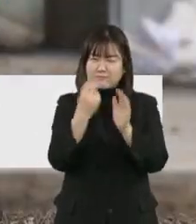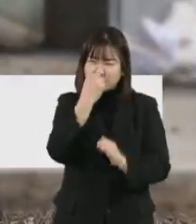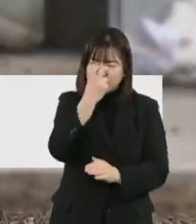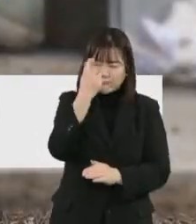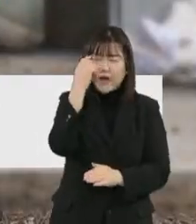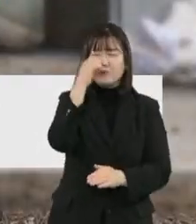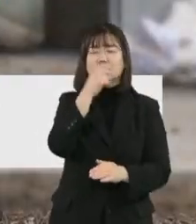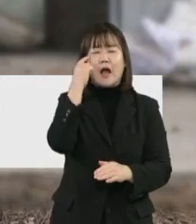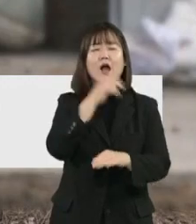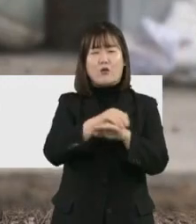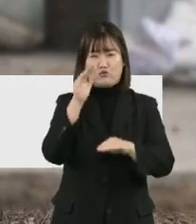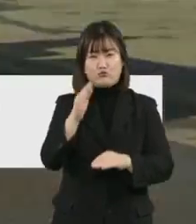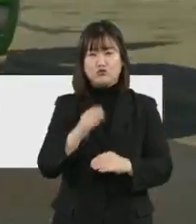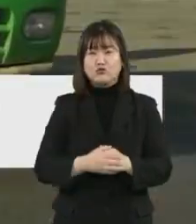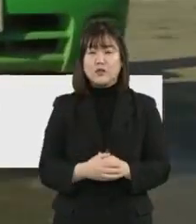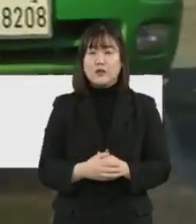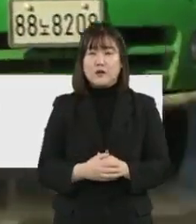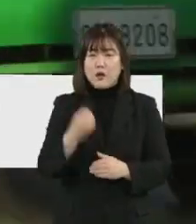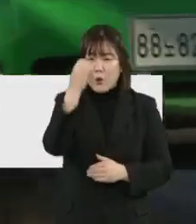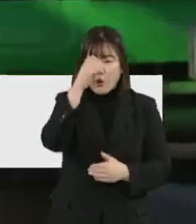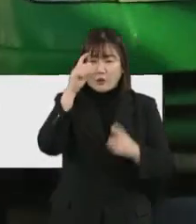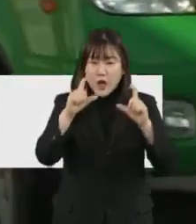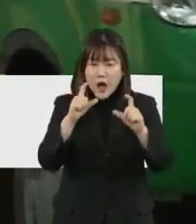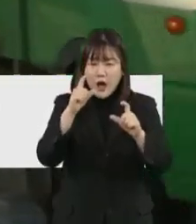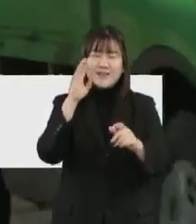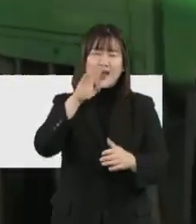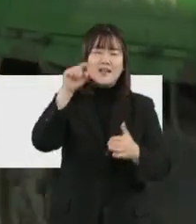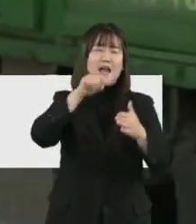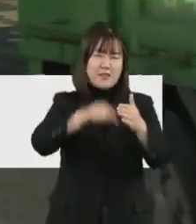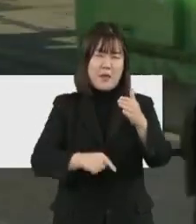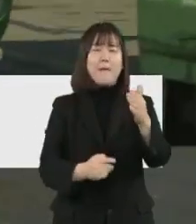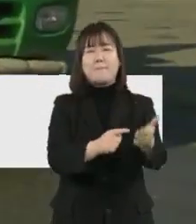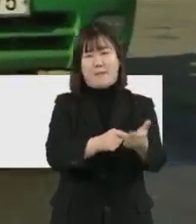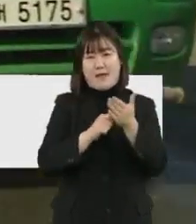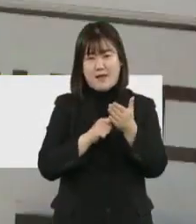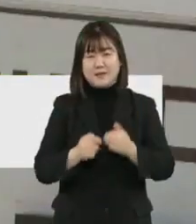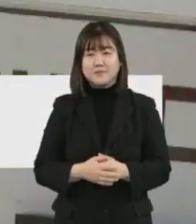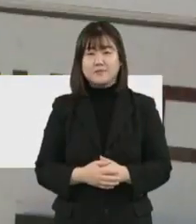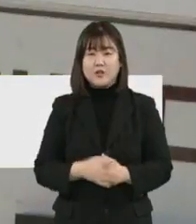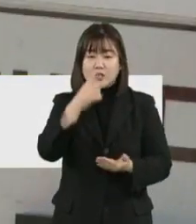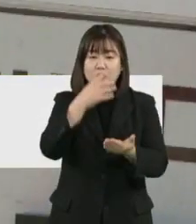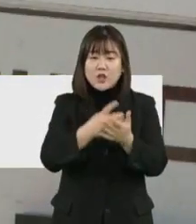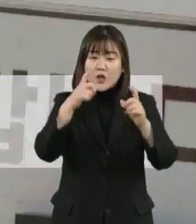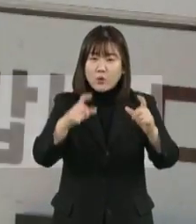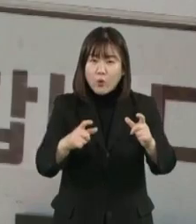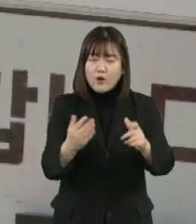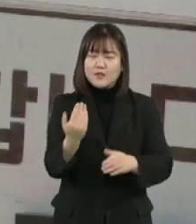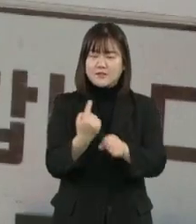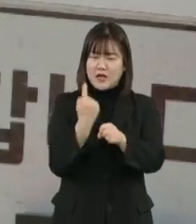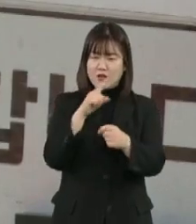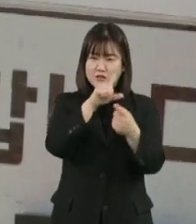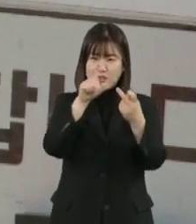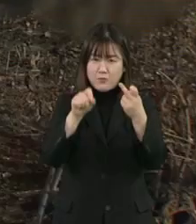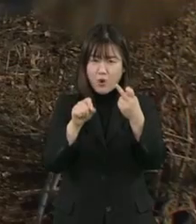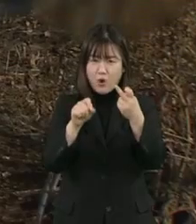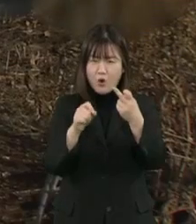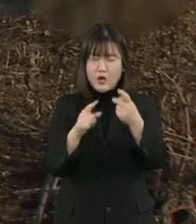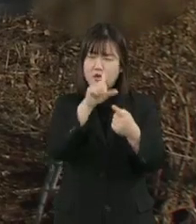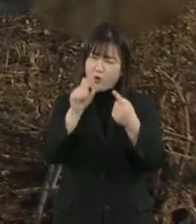강화하고 있습니다 고병원성 최종 판정은 사흘 이내에 나올 것으로 보이는데 전환 지옥에서는 지난해 12월과